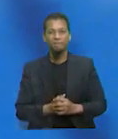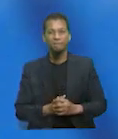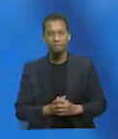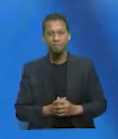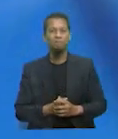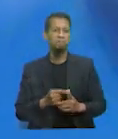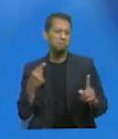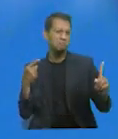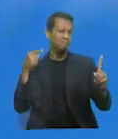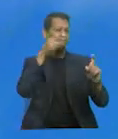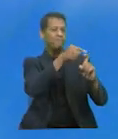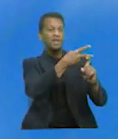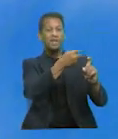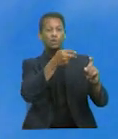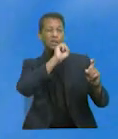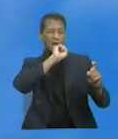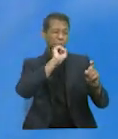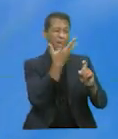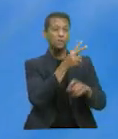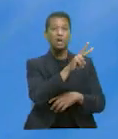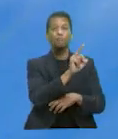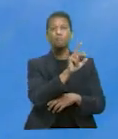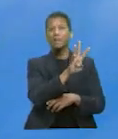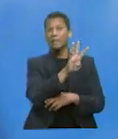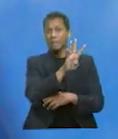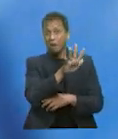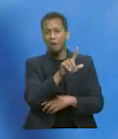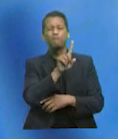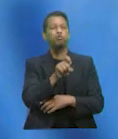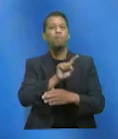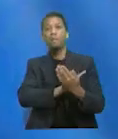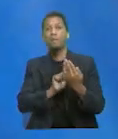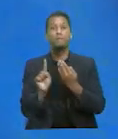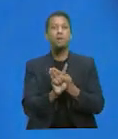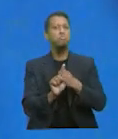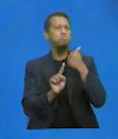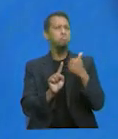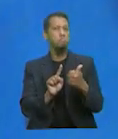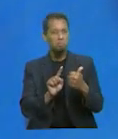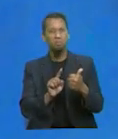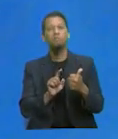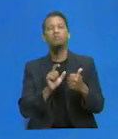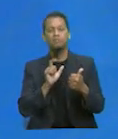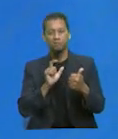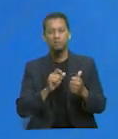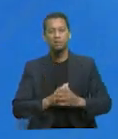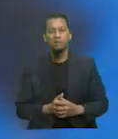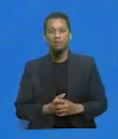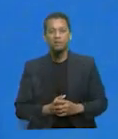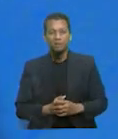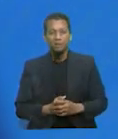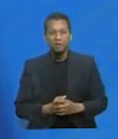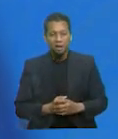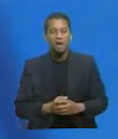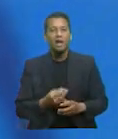Menuju Indonesia Emas 2045 dibutuhkan pemimpin yang mampu menyelesaikan berbagai persoalan bangsa. Di antaranya adalah pertumbuhan